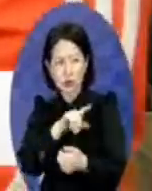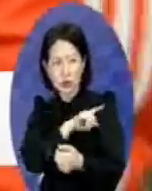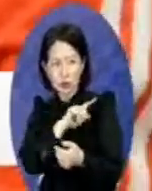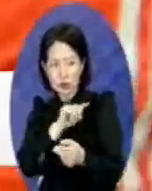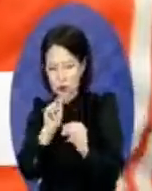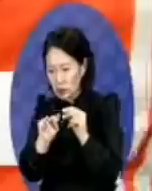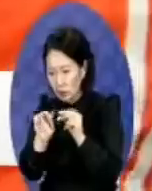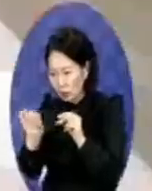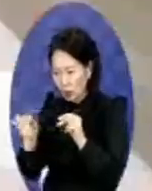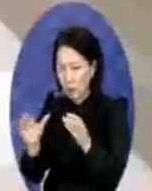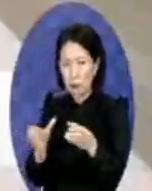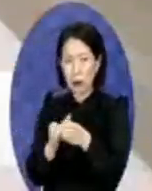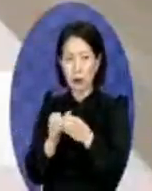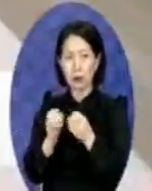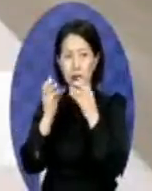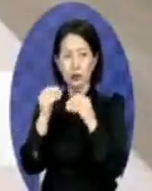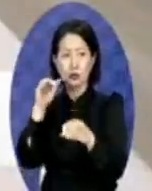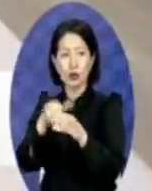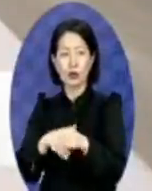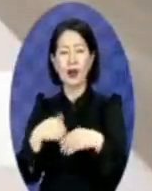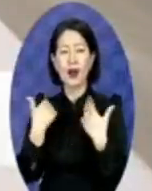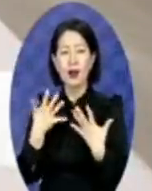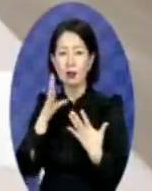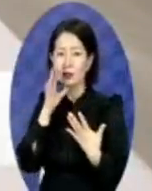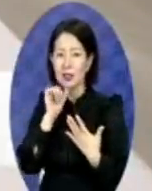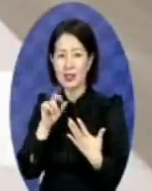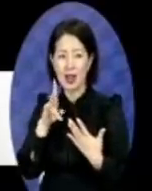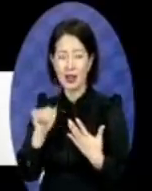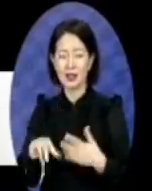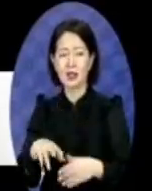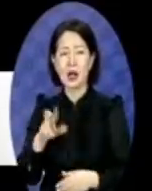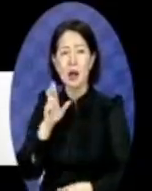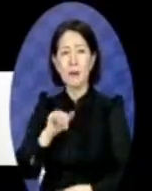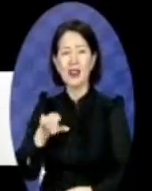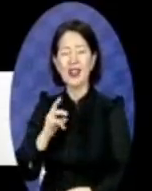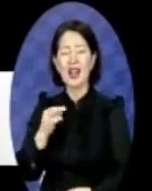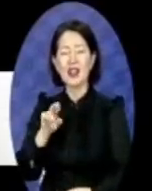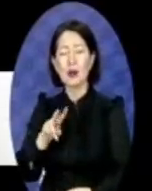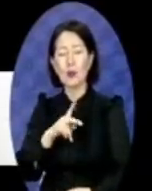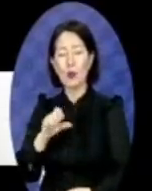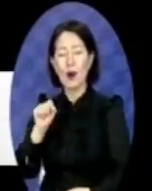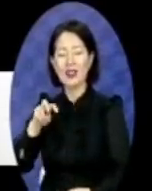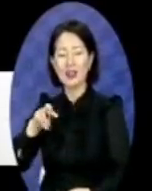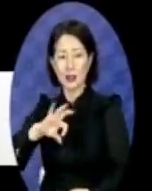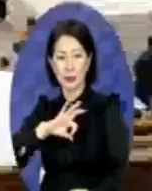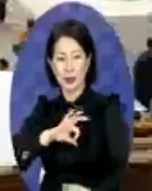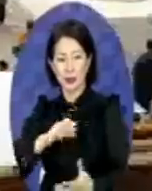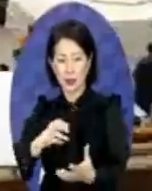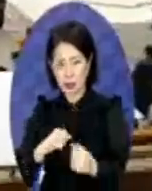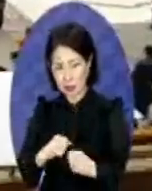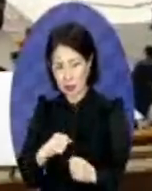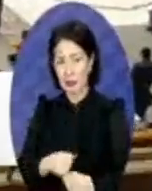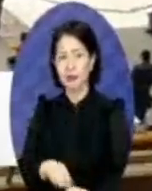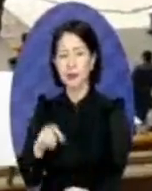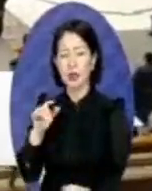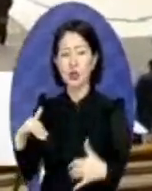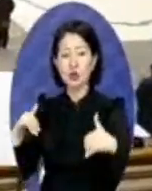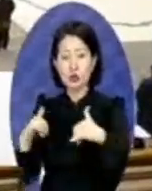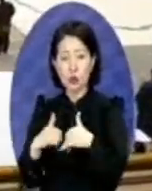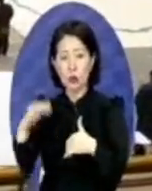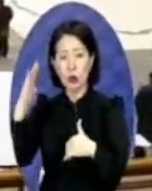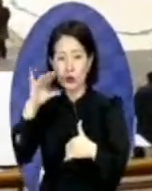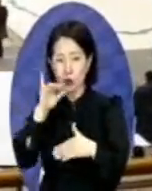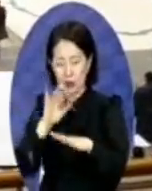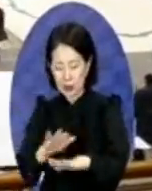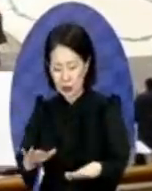баг бүрдүүлэн оролцож тэмцээний 10 насны ангилалд Батнанинбу алтан медаль хүртлээ. Хакухо цум Сум өвхийн өсвөр бага